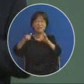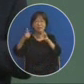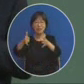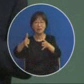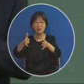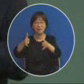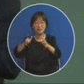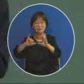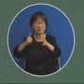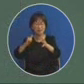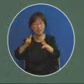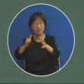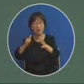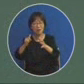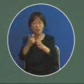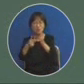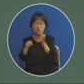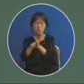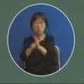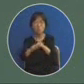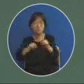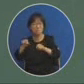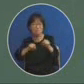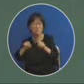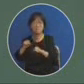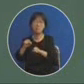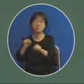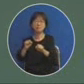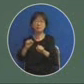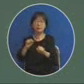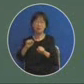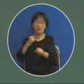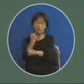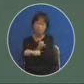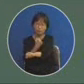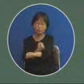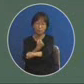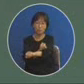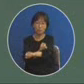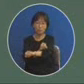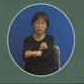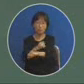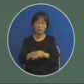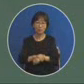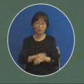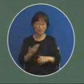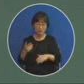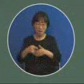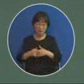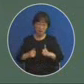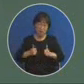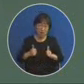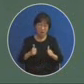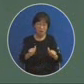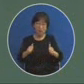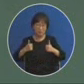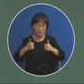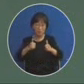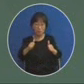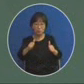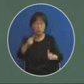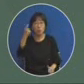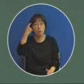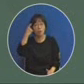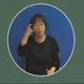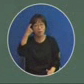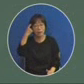to the world. 열심히 살았는데 좋은 거예요. 나쁘단 말이 아니고 열심히 살았는데 알고 보면 전부 세상을 위해서 헌신했어요. They